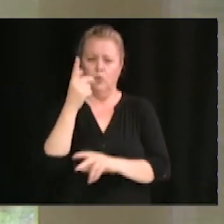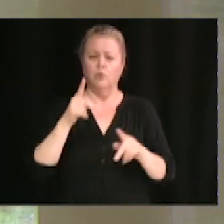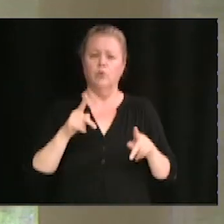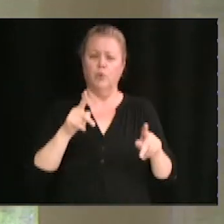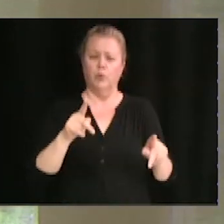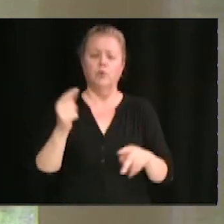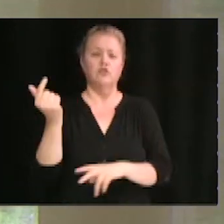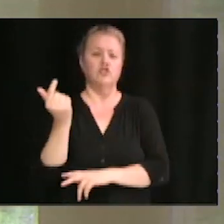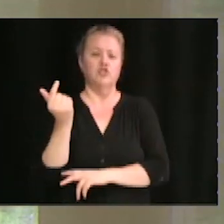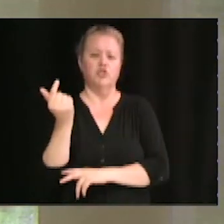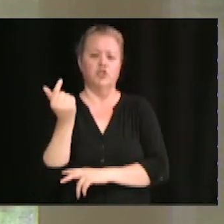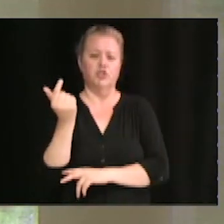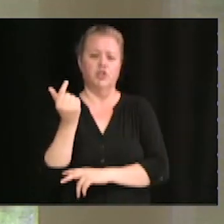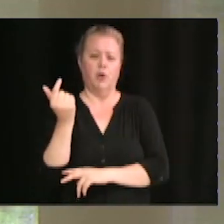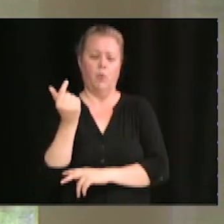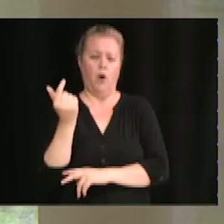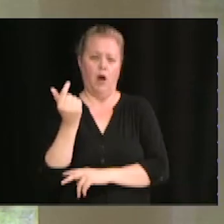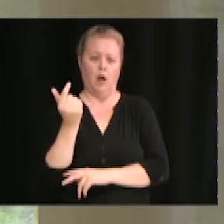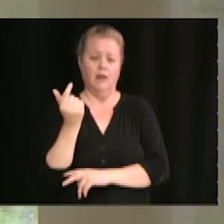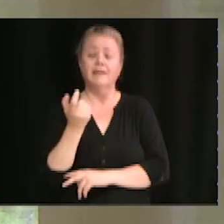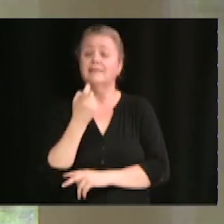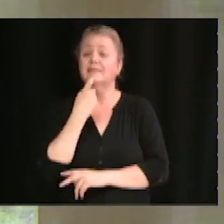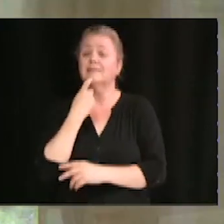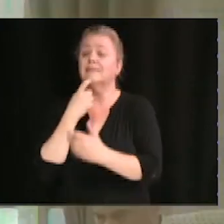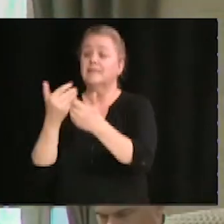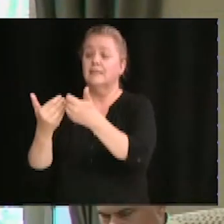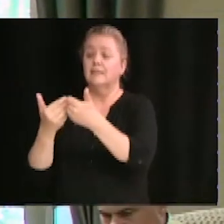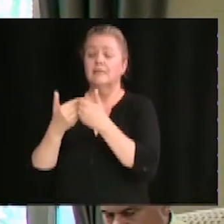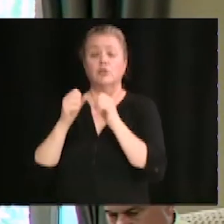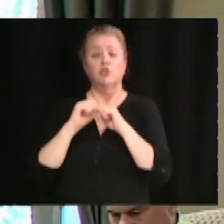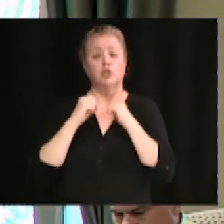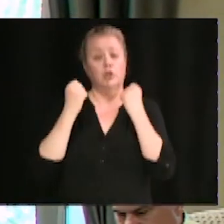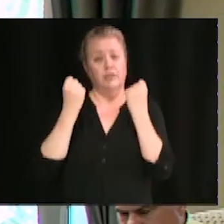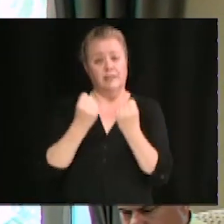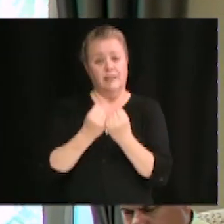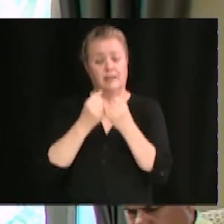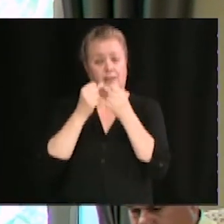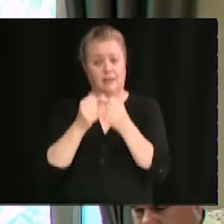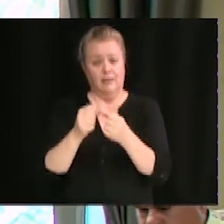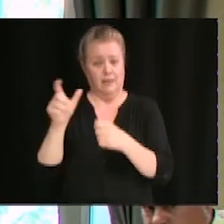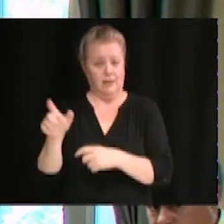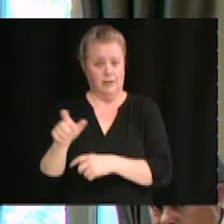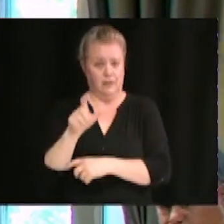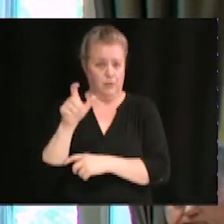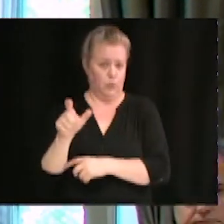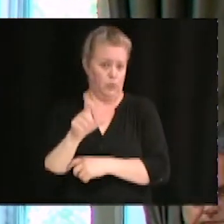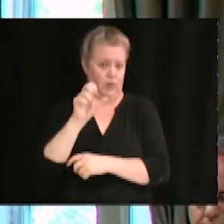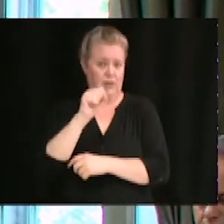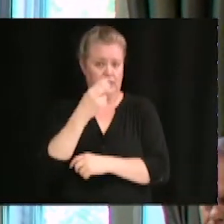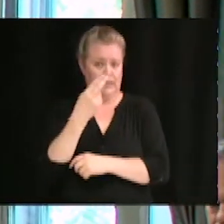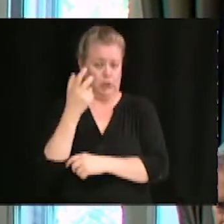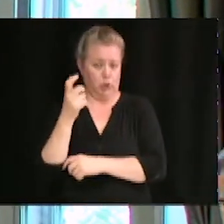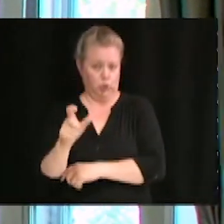Giroir. Demande formulée par la Société d'habitation du Québec, où dans